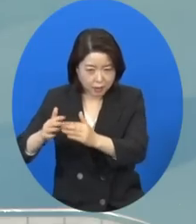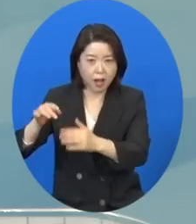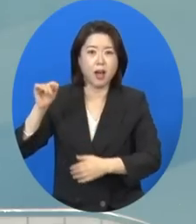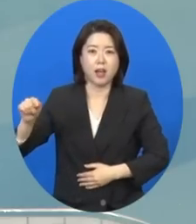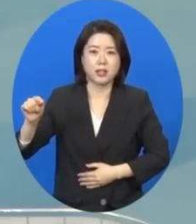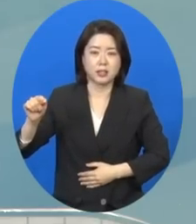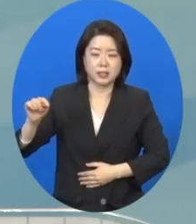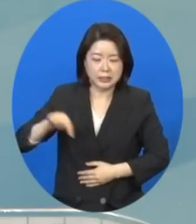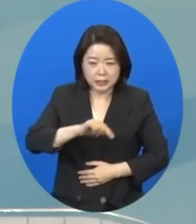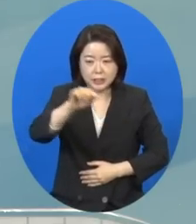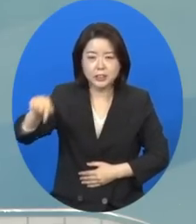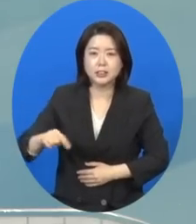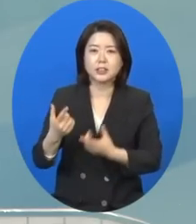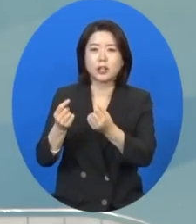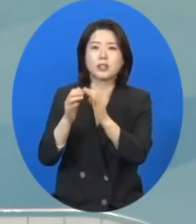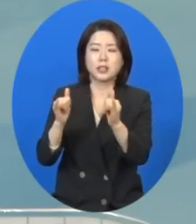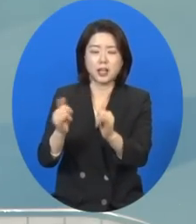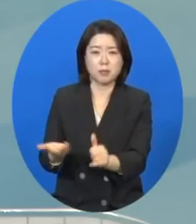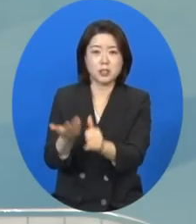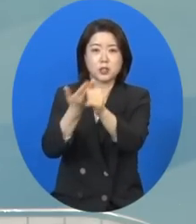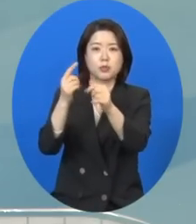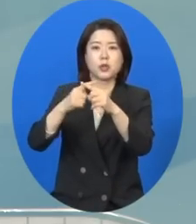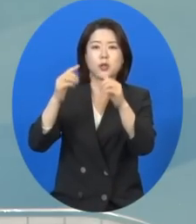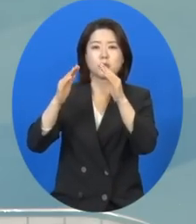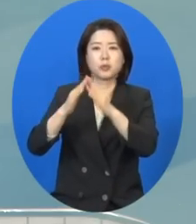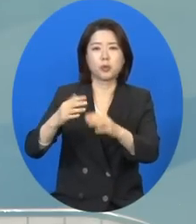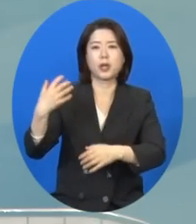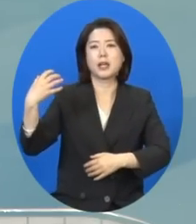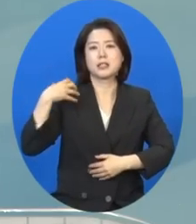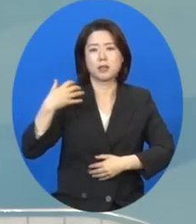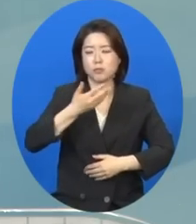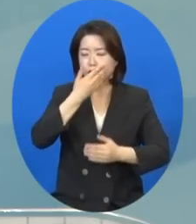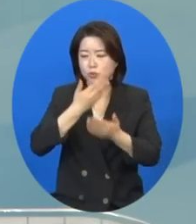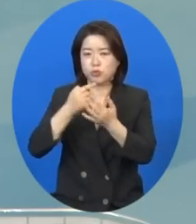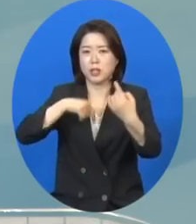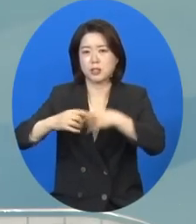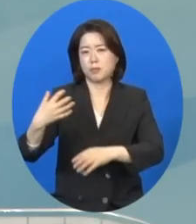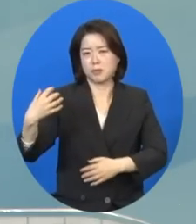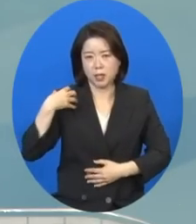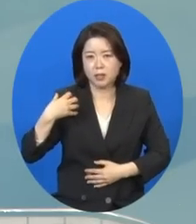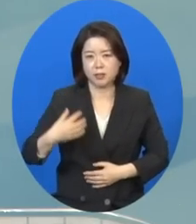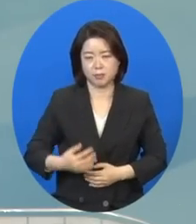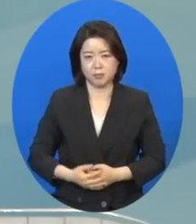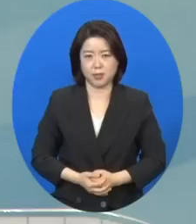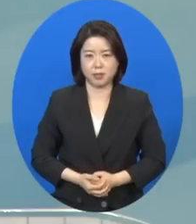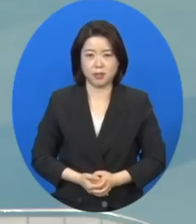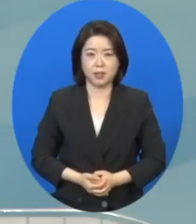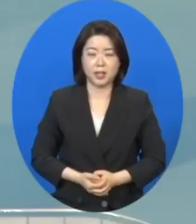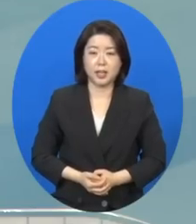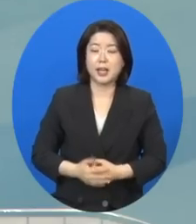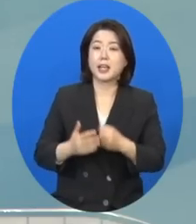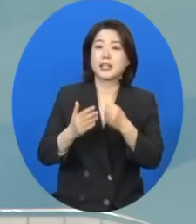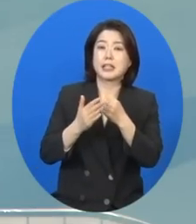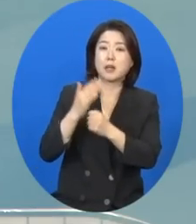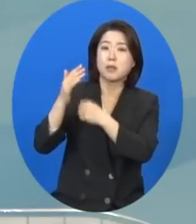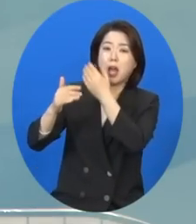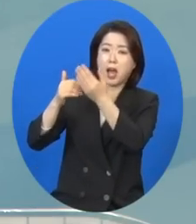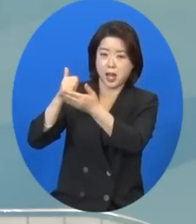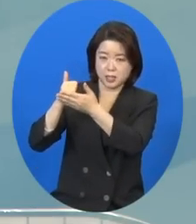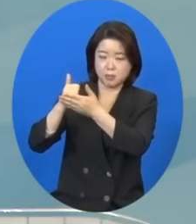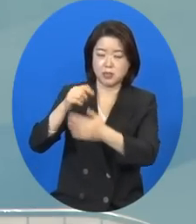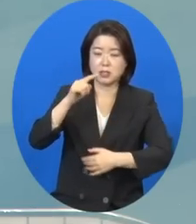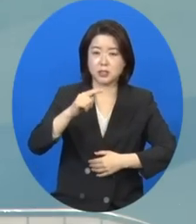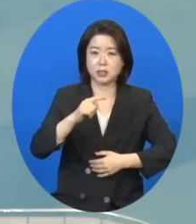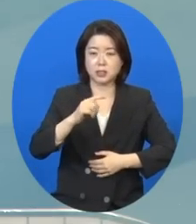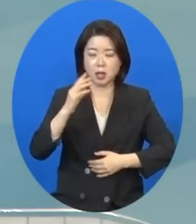그들을 길러내는 것이 교회가 해야 될 중요한 정치적인 책무인 것이죠 그래서 하나님은요 그